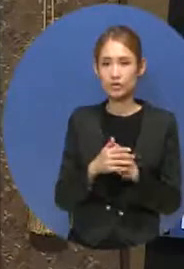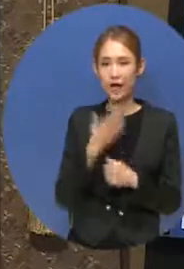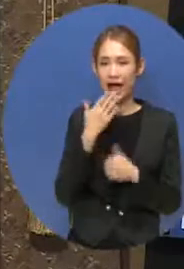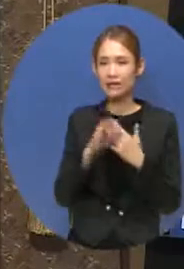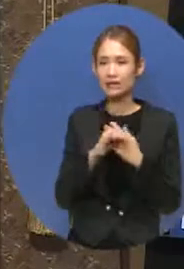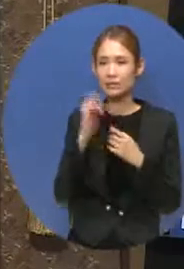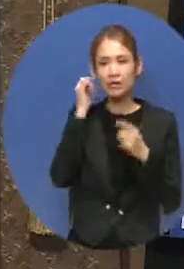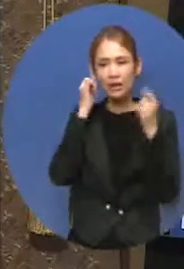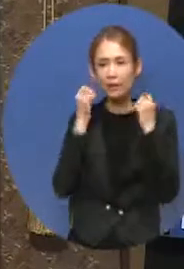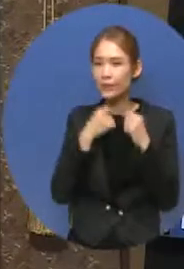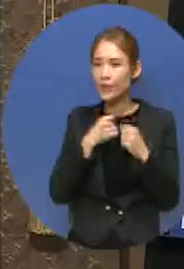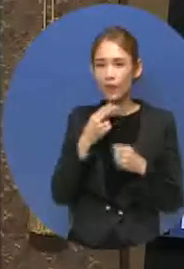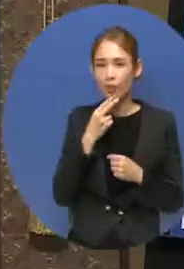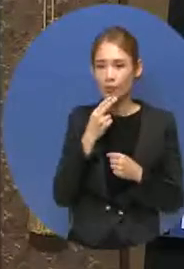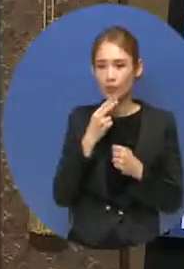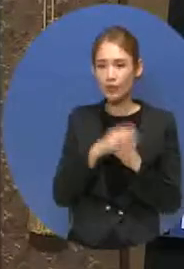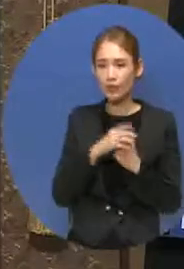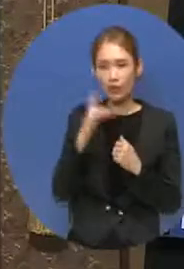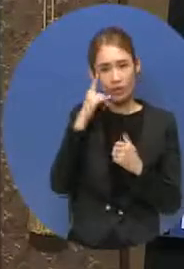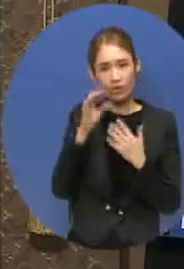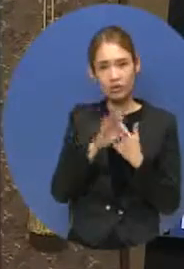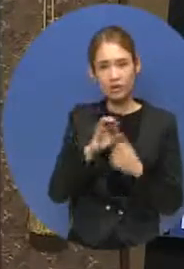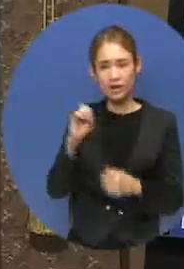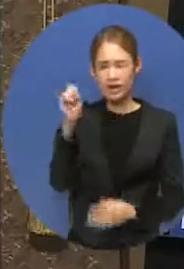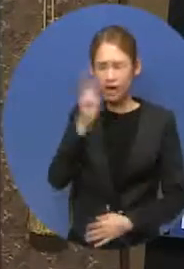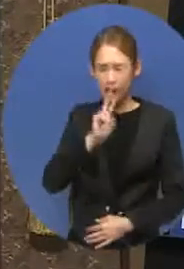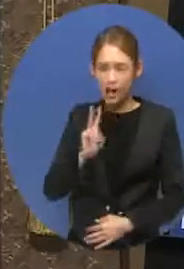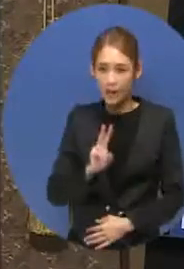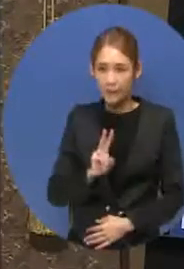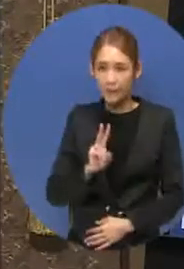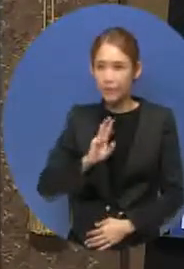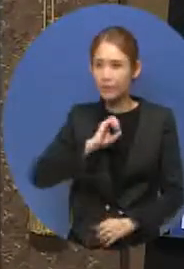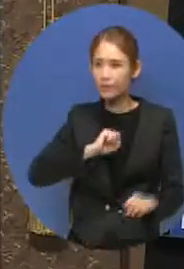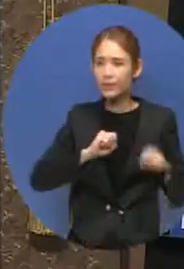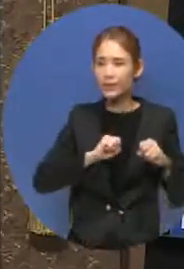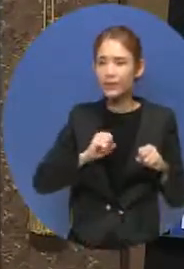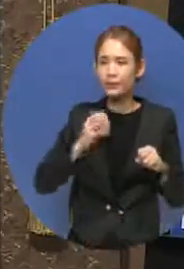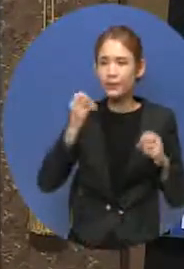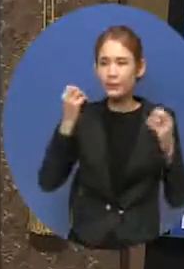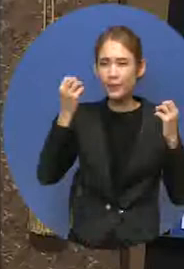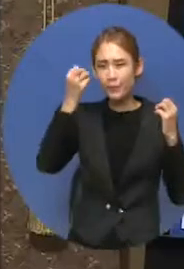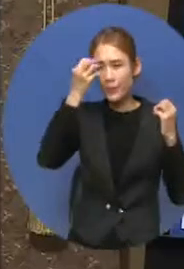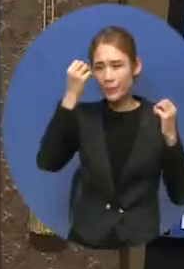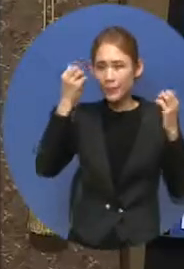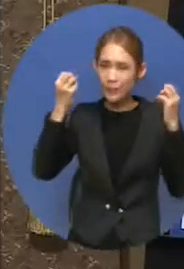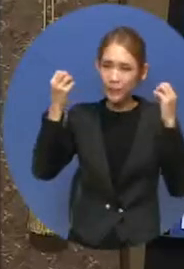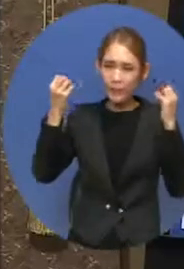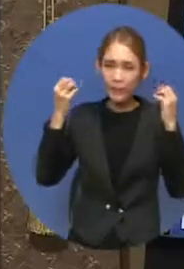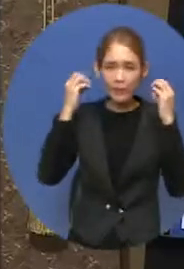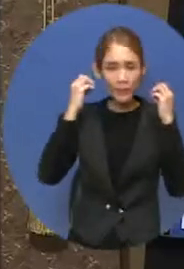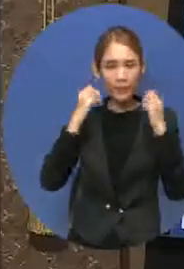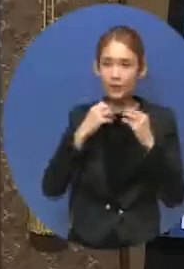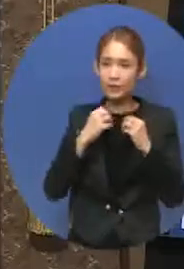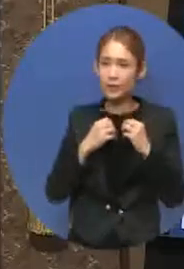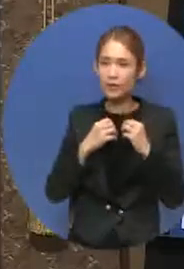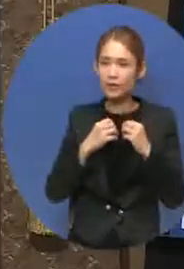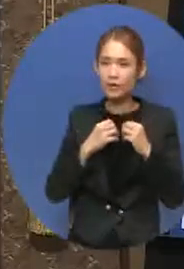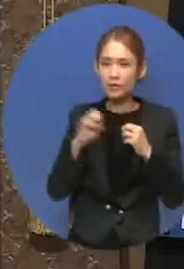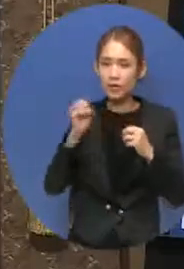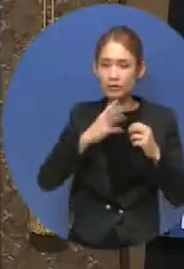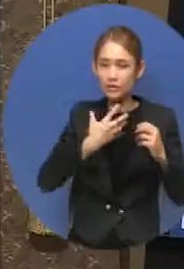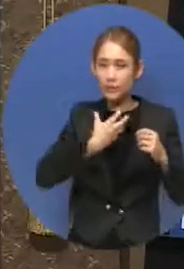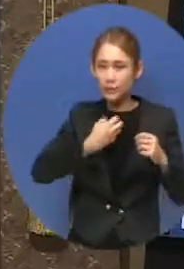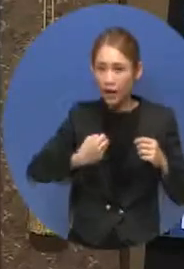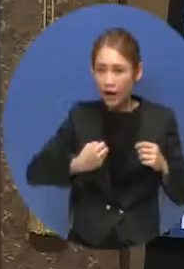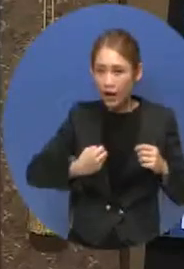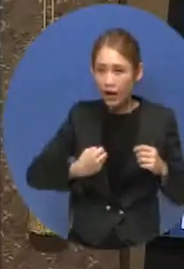하지 않습니다. 왜냐하면 도전적 행동하시는 분들이 그 반짝거리는 그 귀걸이를 보고 잡아채려고 하는